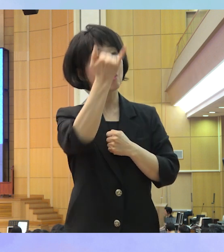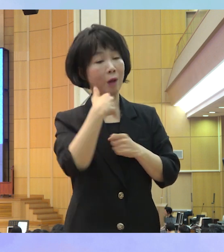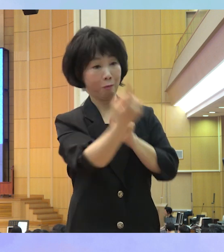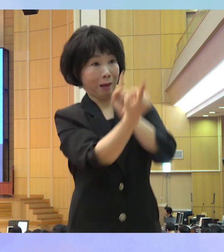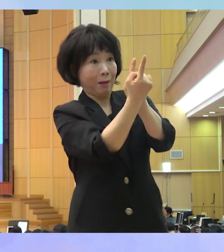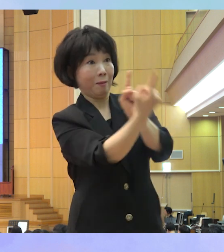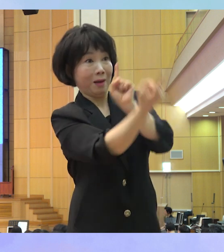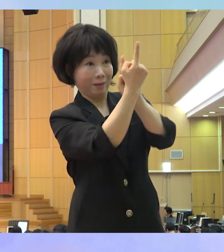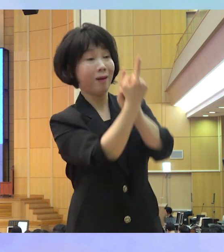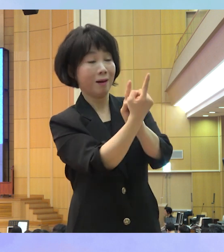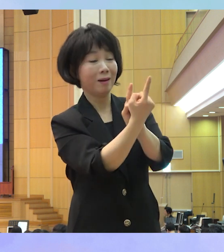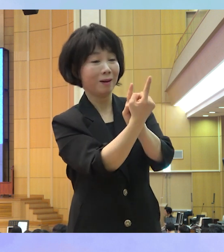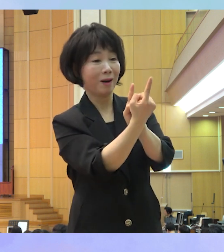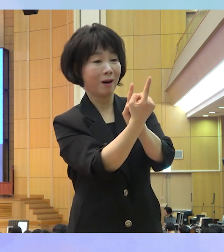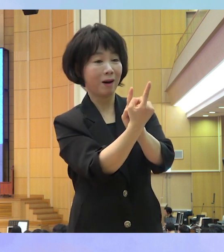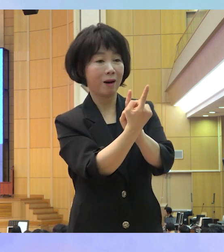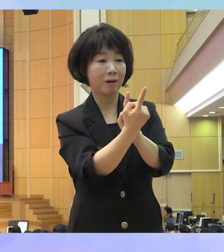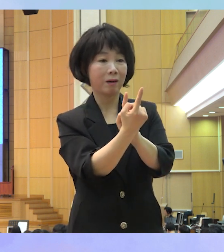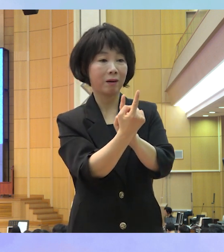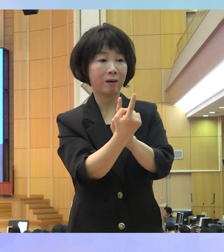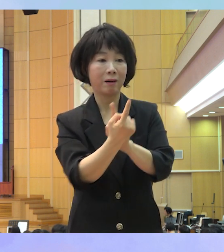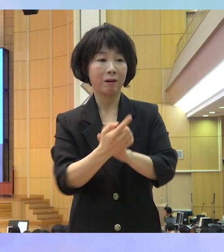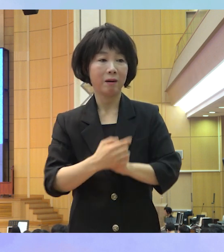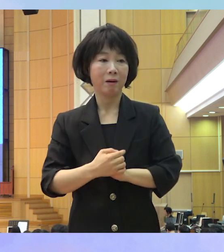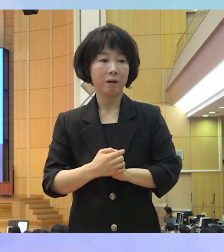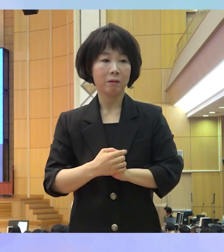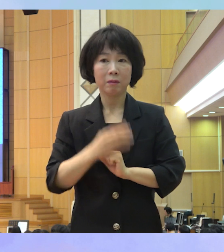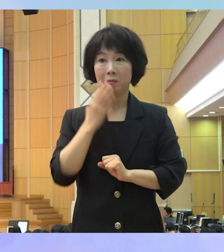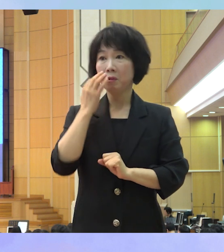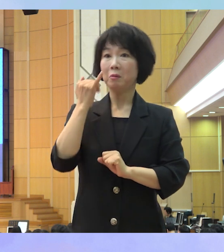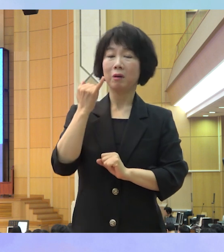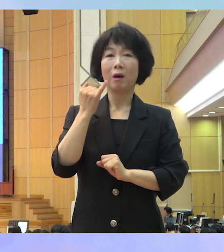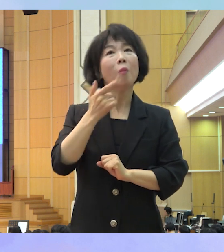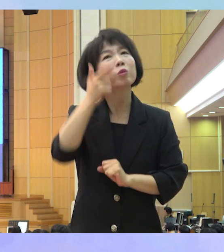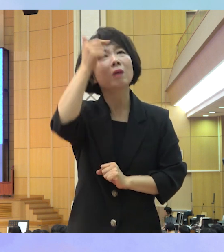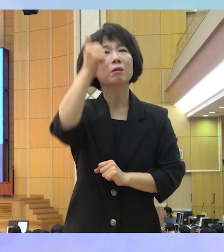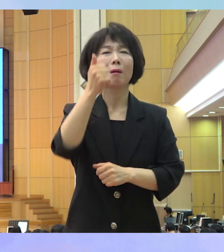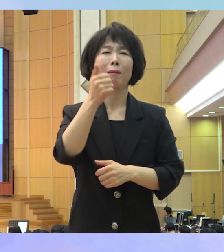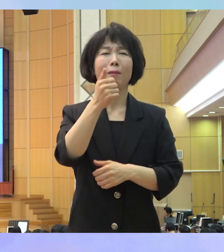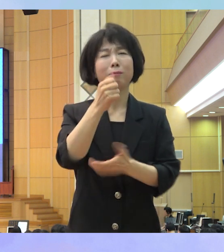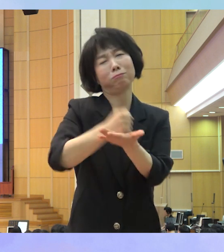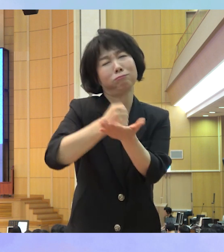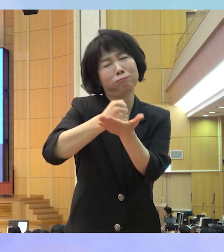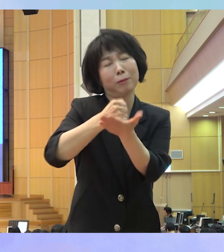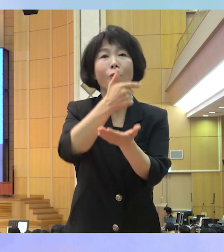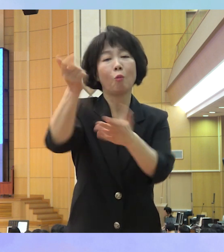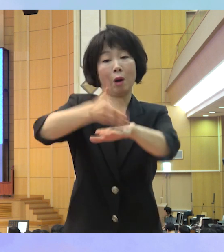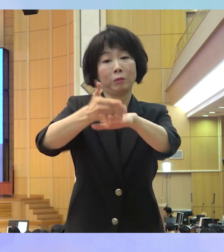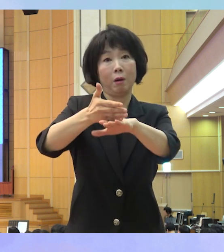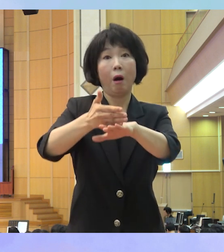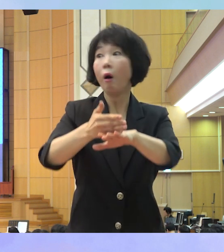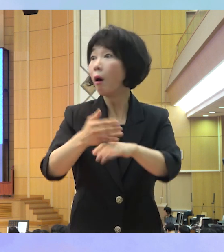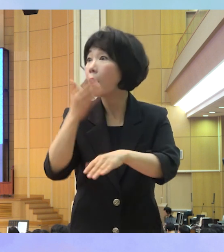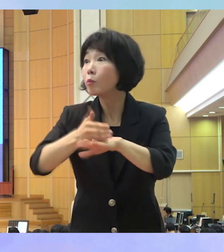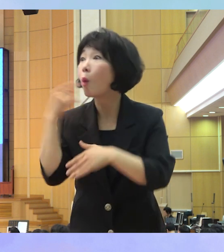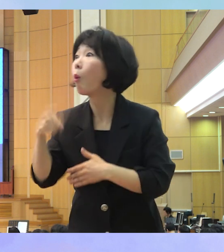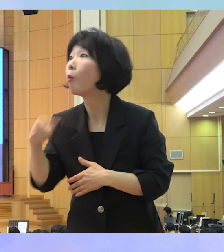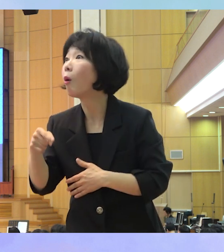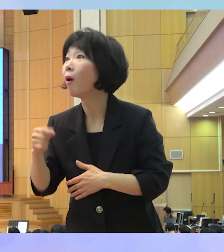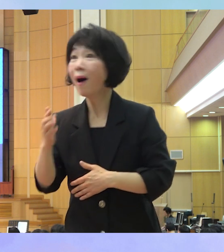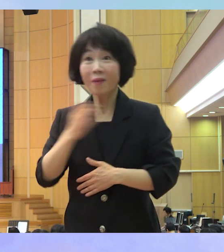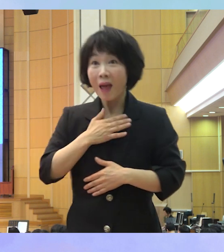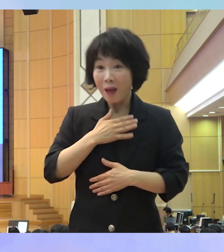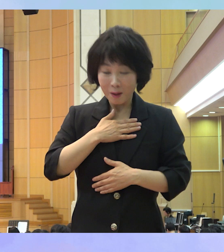적이 있더니 저한테 이제 다가오셔가지고 조용하게 말씀하시는 게, 목사님 감사합니다. 그래서 왜요? 그랬더니 우리